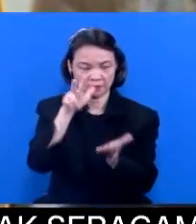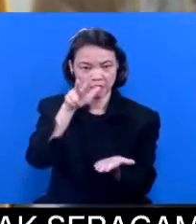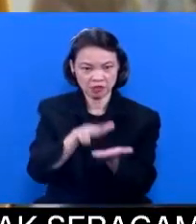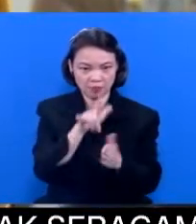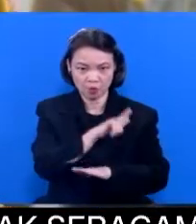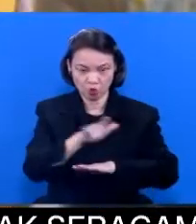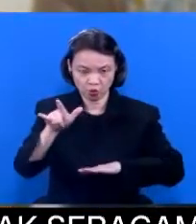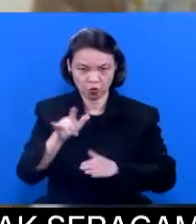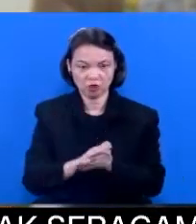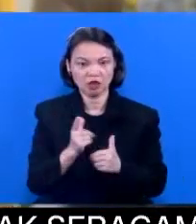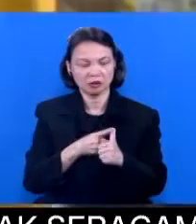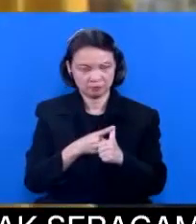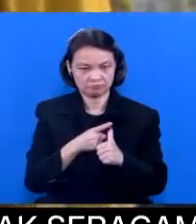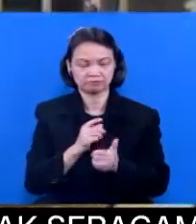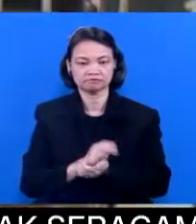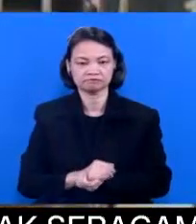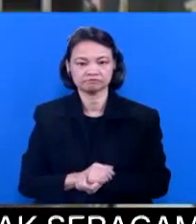keberangkatan lebih awal.